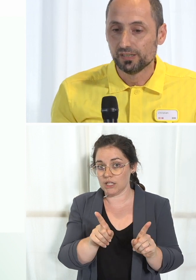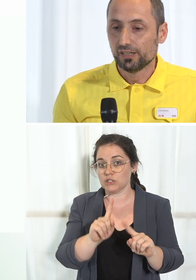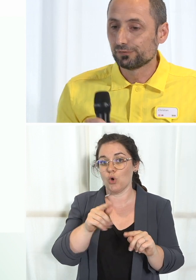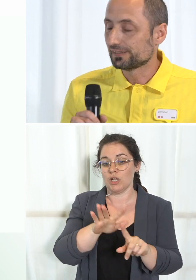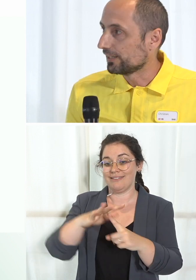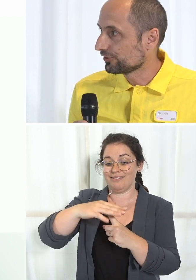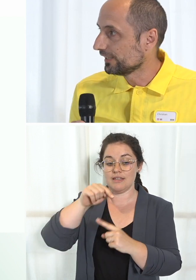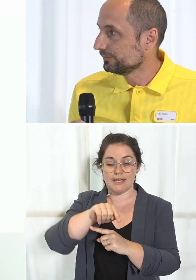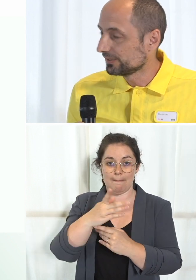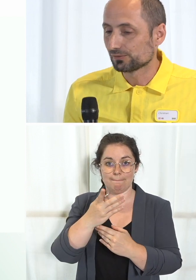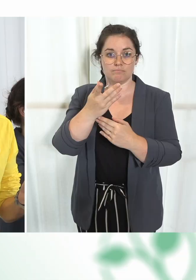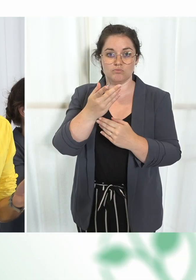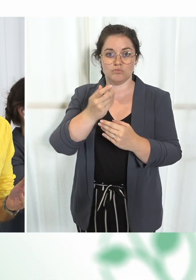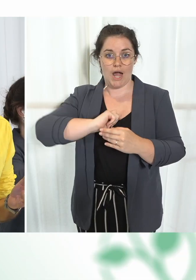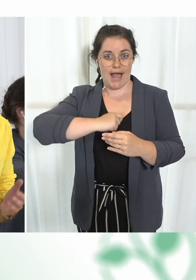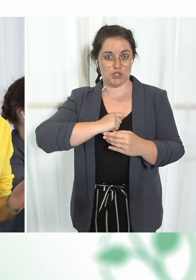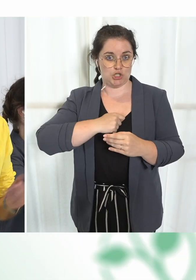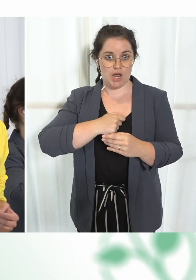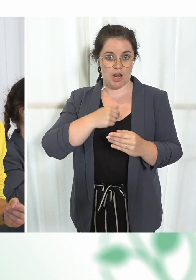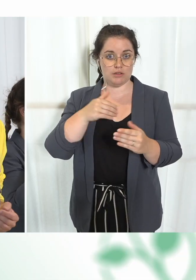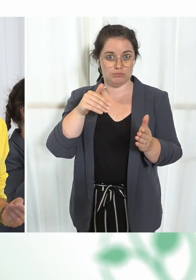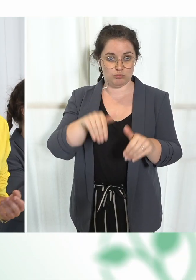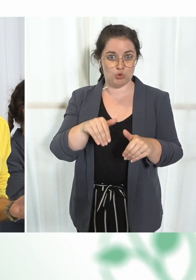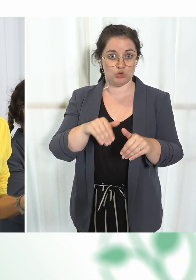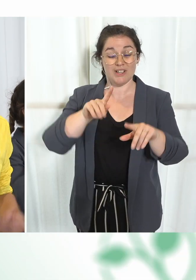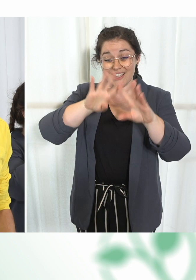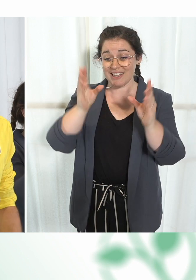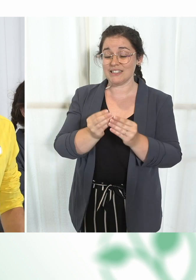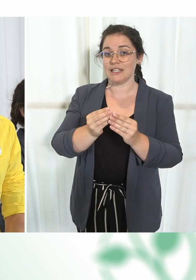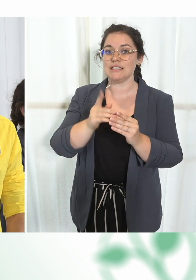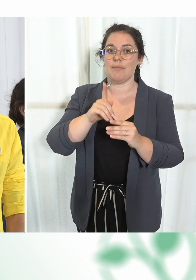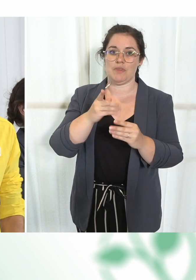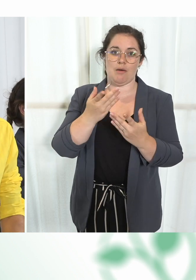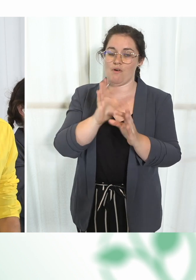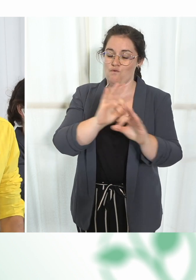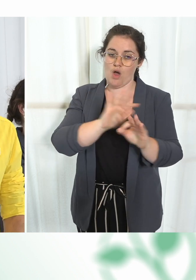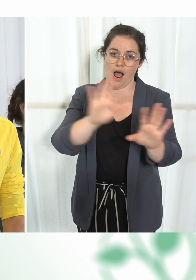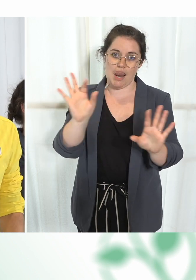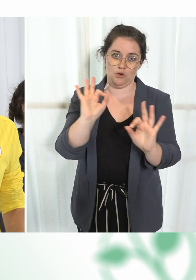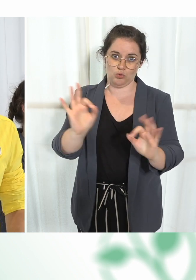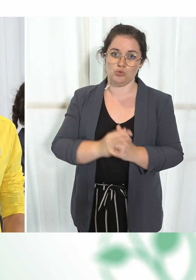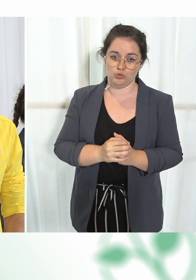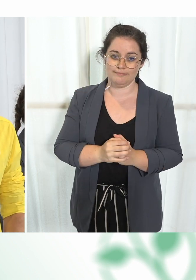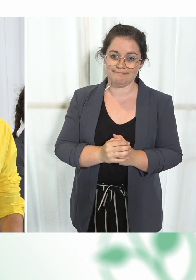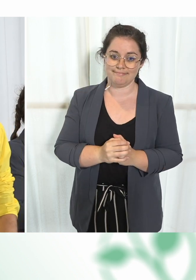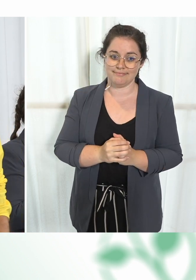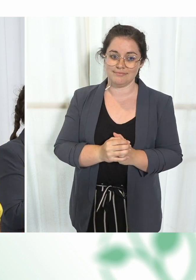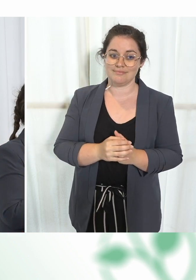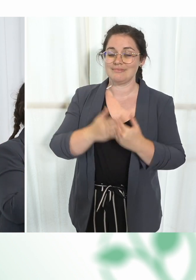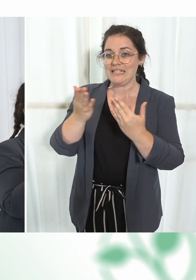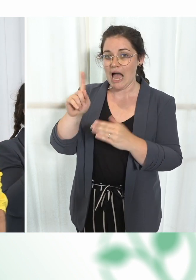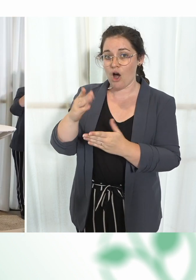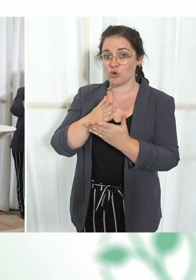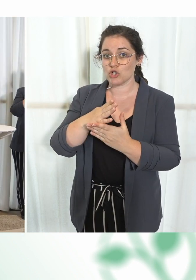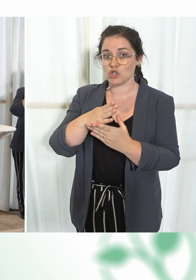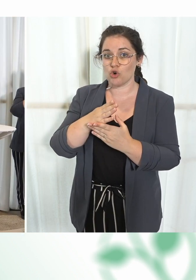Team auf das einstellen mit muss und insgesamt ist es aber dann eine Bereicherung für alle. Ja? Ja. Sie haben es auch schon erwähnt, es muss natürlich